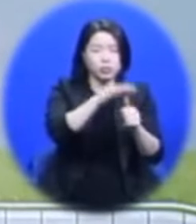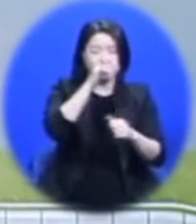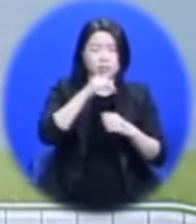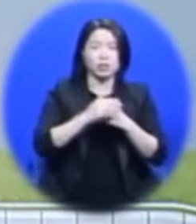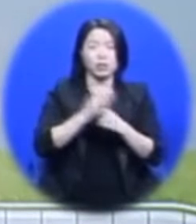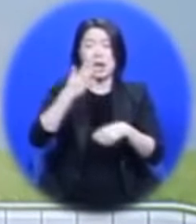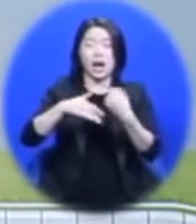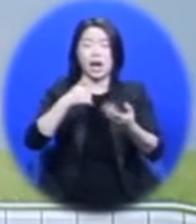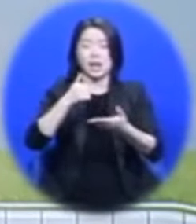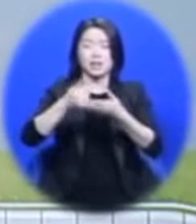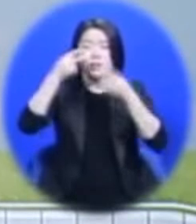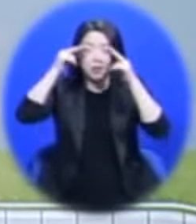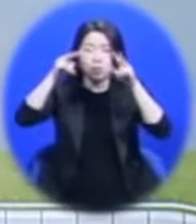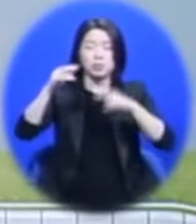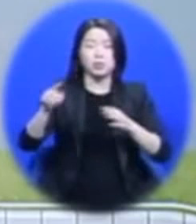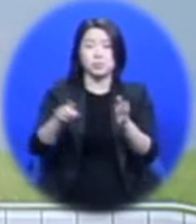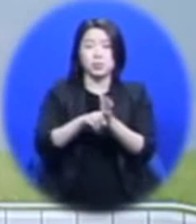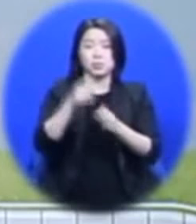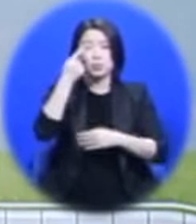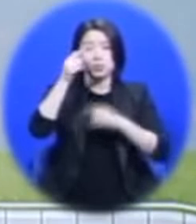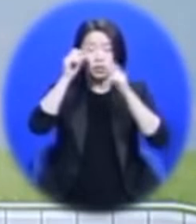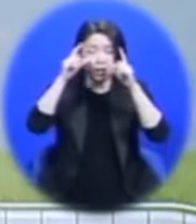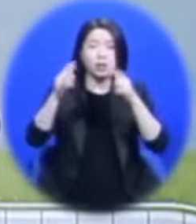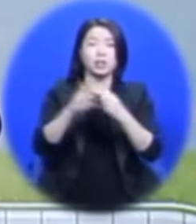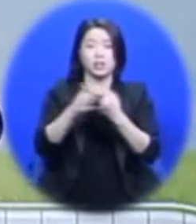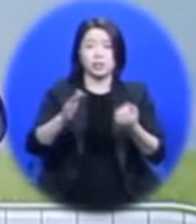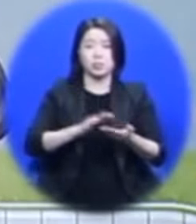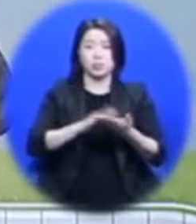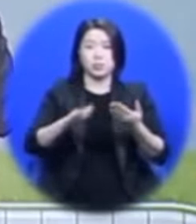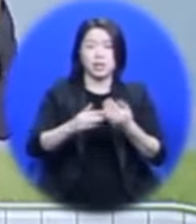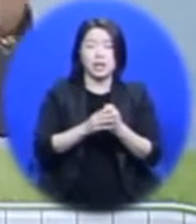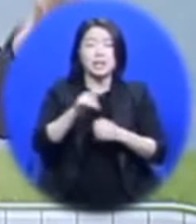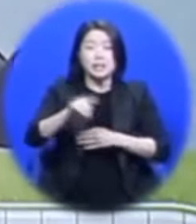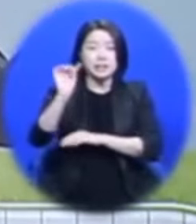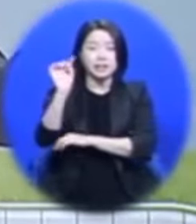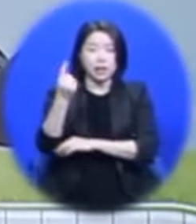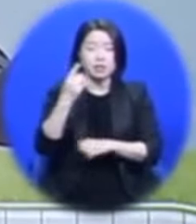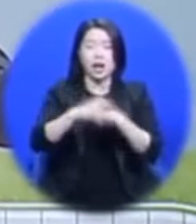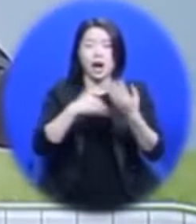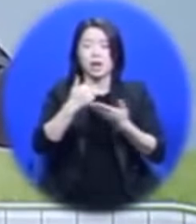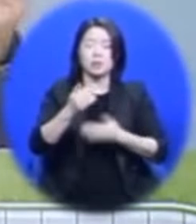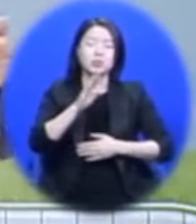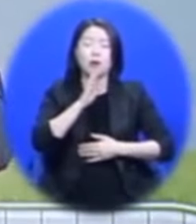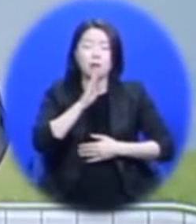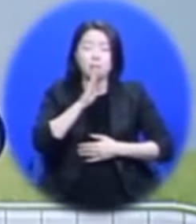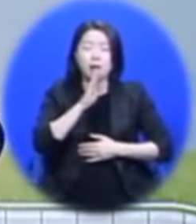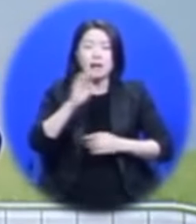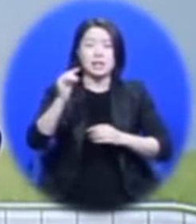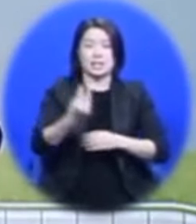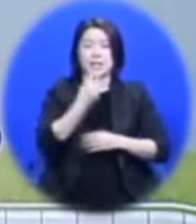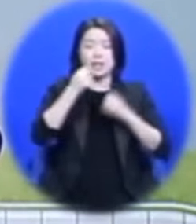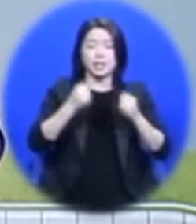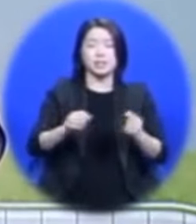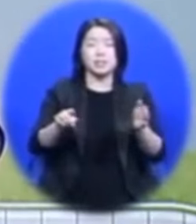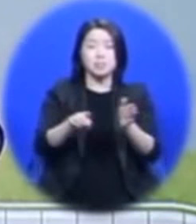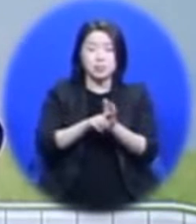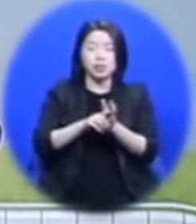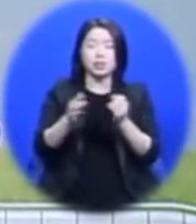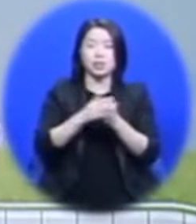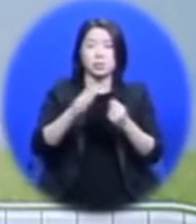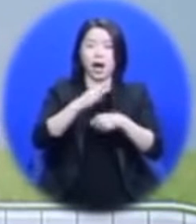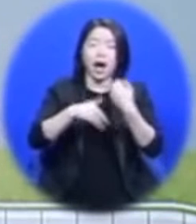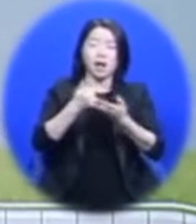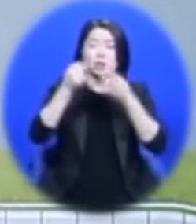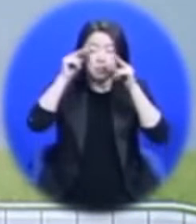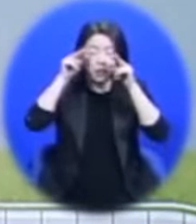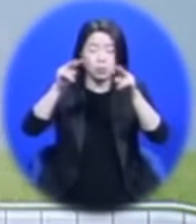바라보는 믿음의 눈이 열렸기 때문입니다. 그럼 다윗은 하나님이 정말 살아계시다는 사실이 믿어지니까, 그 하나님을 바라보게